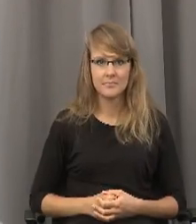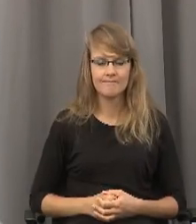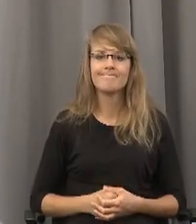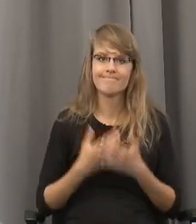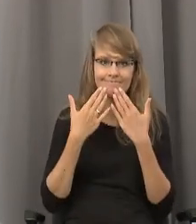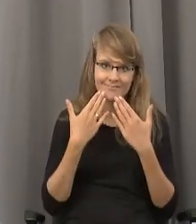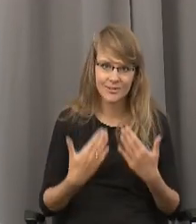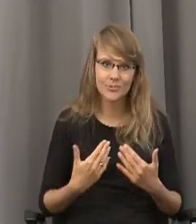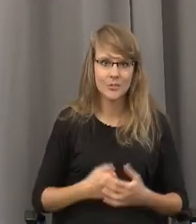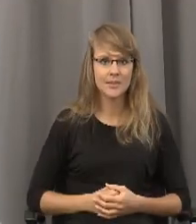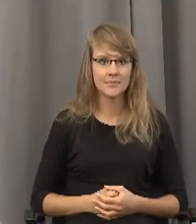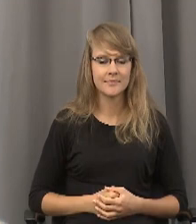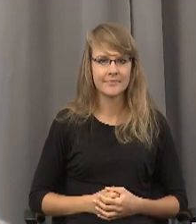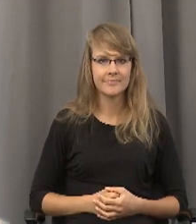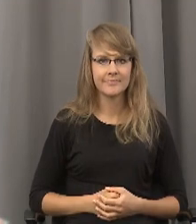Dziękuję bardzo.